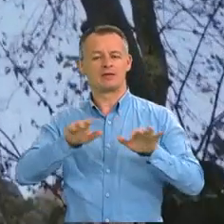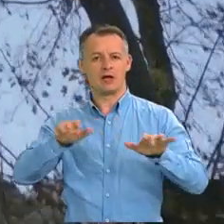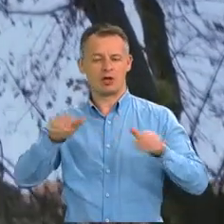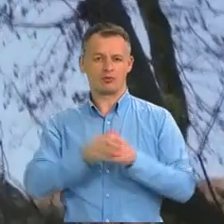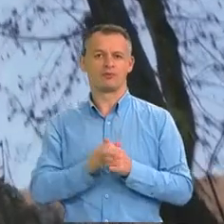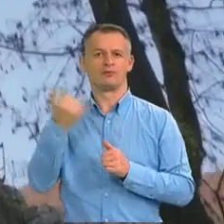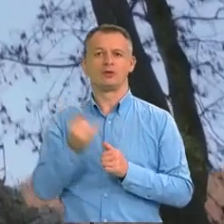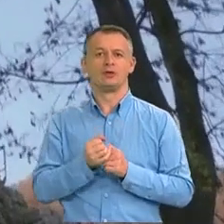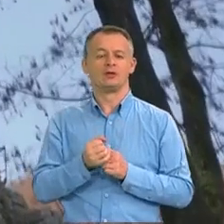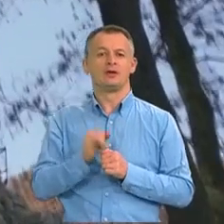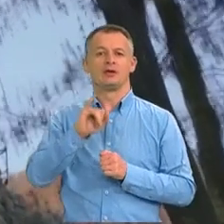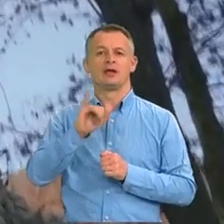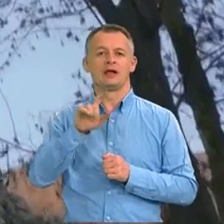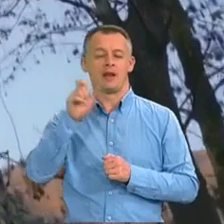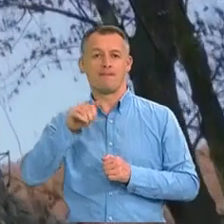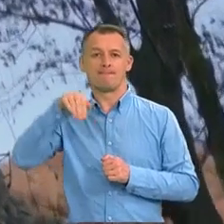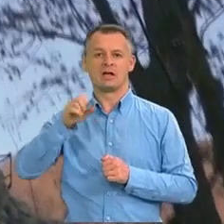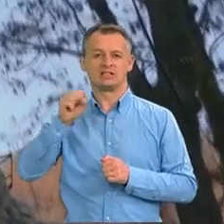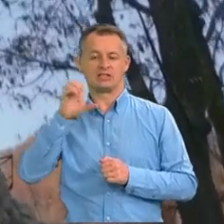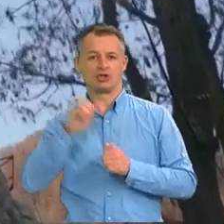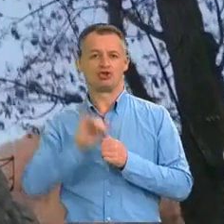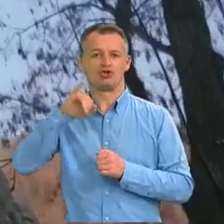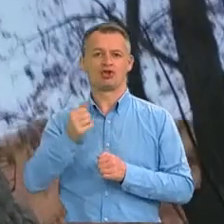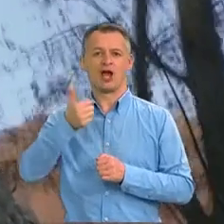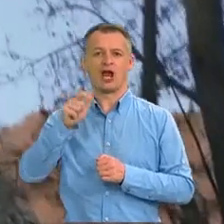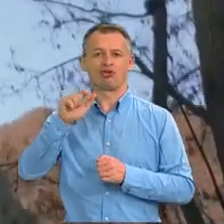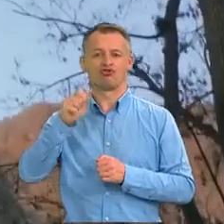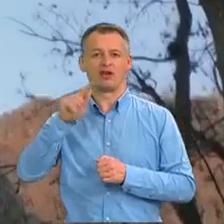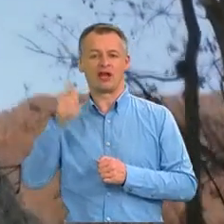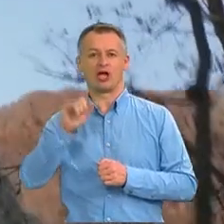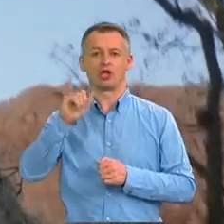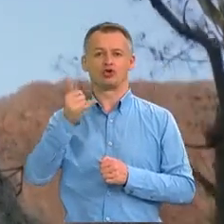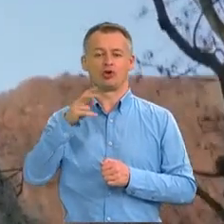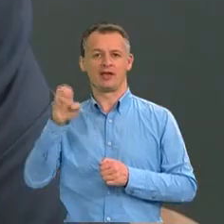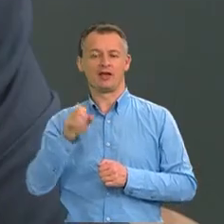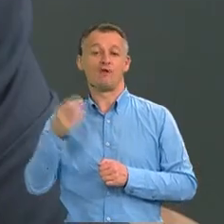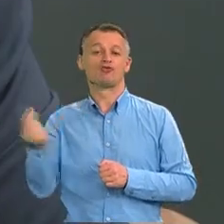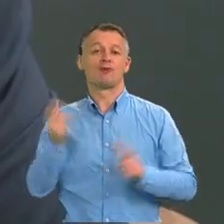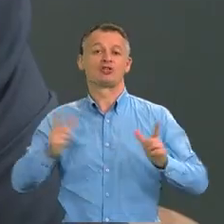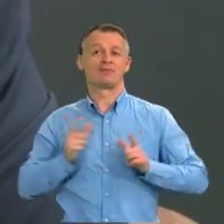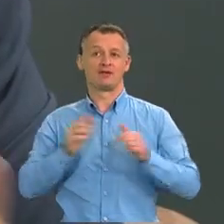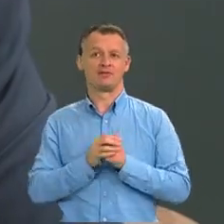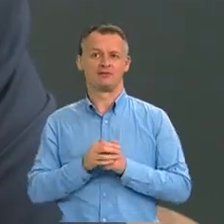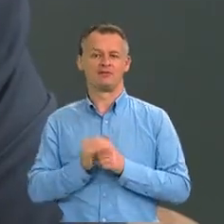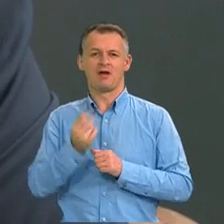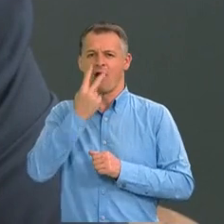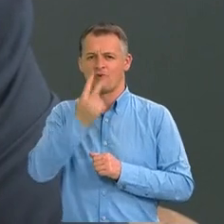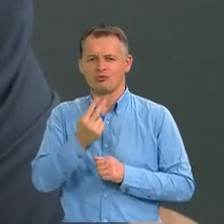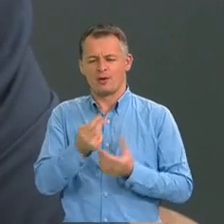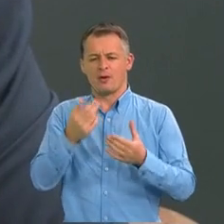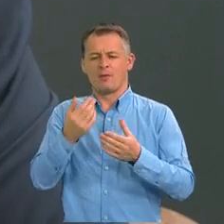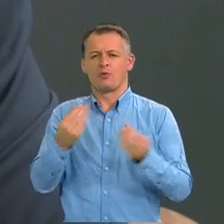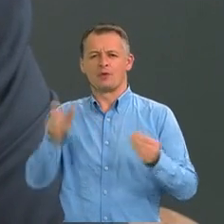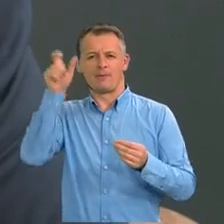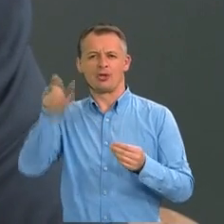și Angelina Jolie au fost cei mai așteptați invitați ai serii. Eu vă spun sincer, a fost acolo și noi am văzut. Oameni de la Google, PayPal, până la